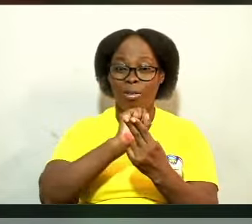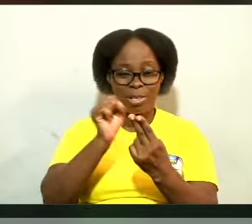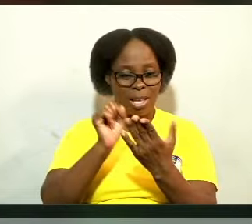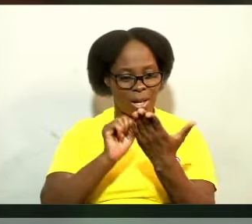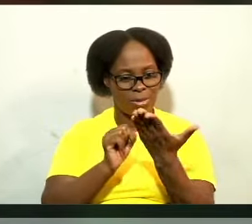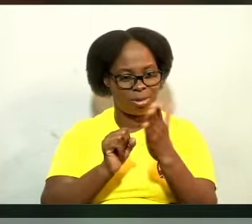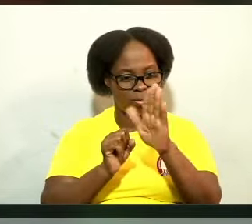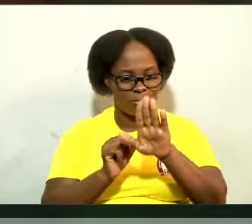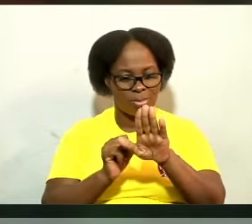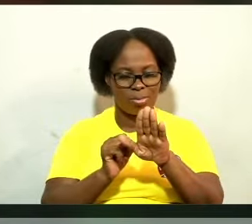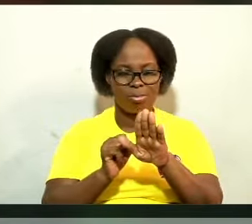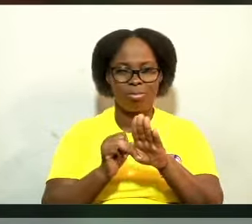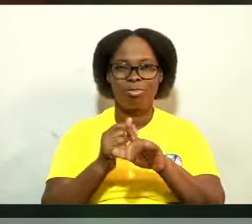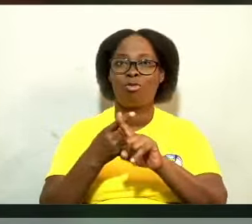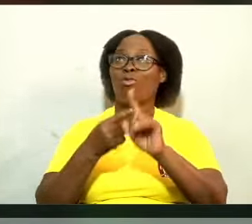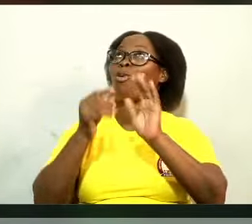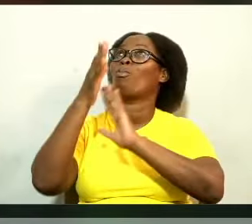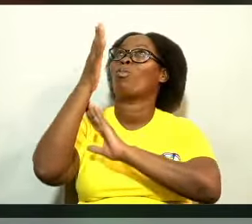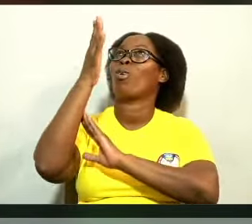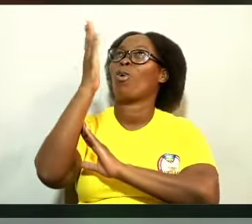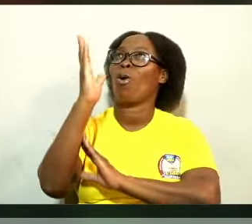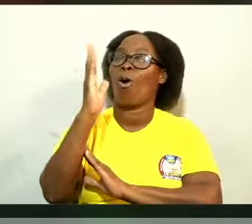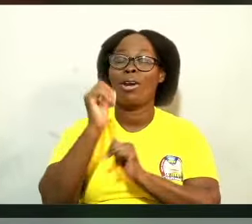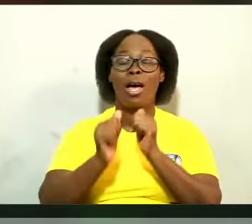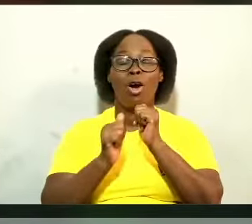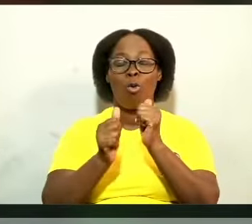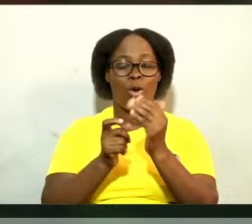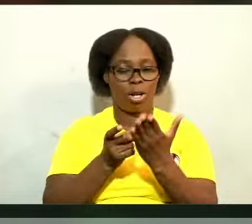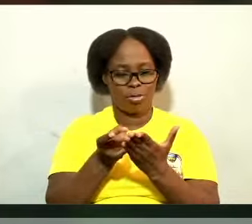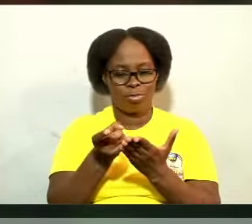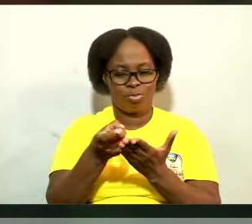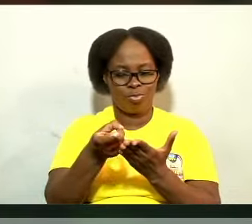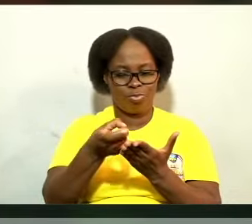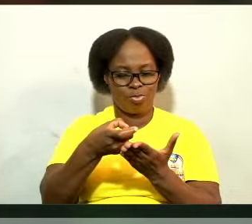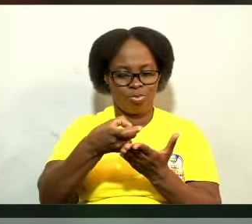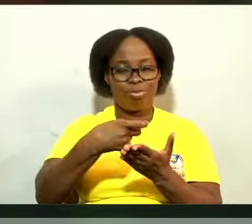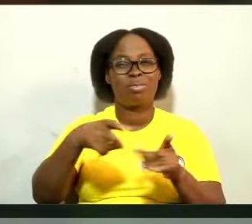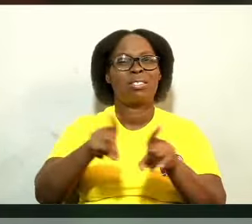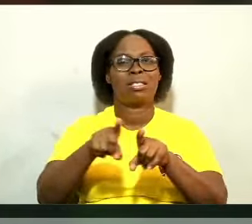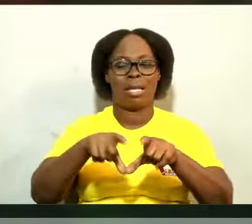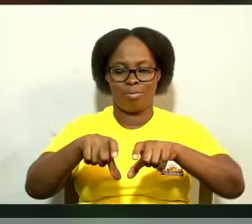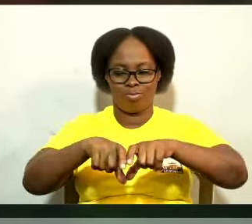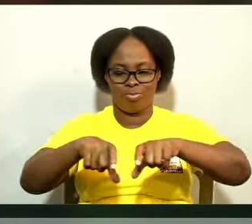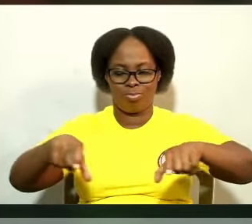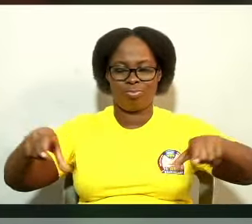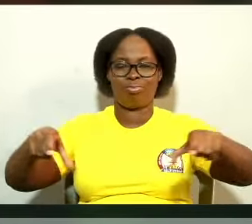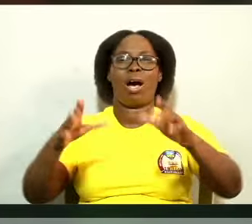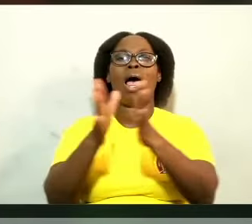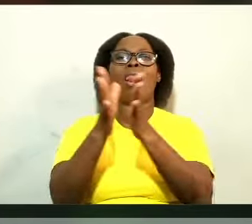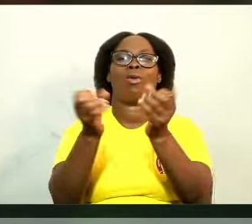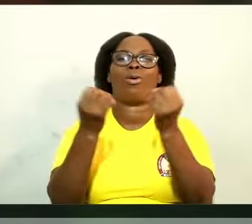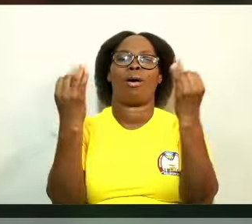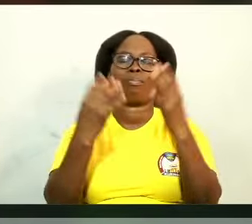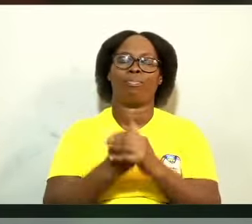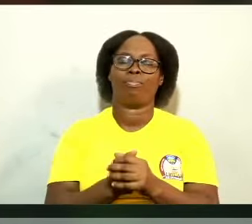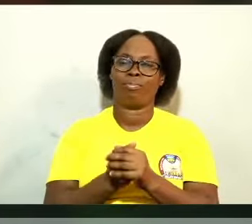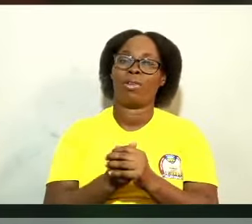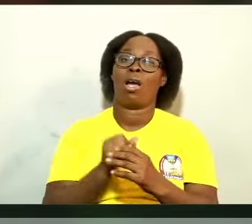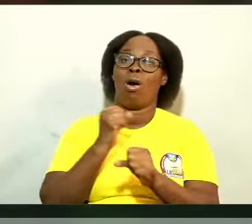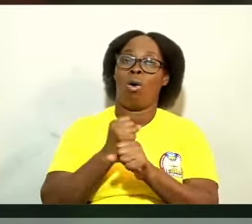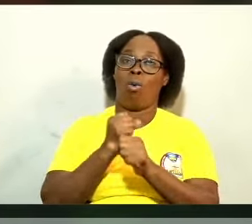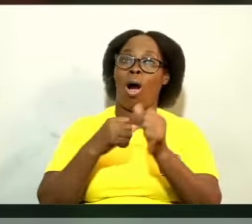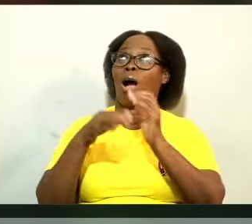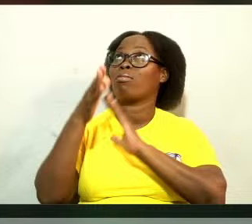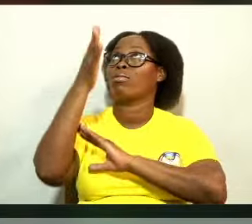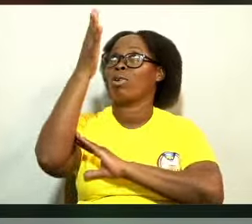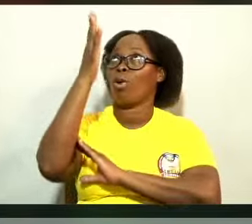yalikuwa maandiko ya Mungu yaliyochorwa katika zile mbao mbili. Aleluya. Kazi